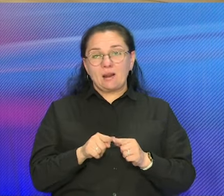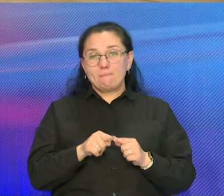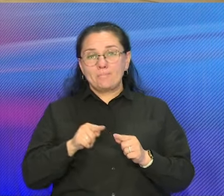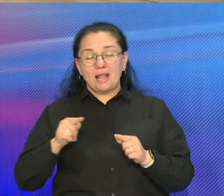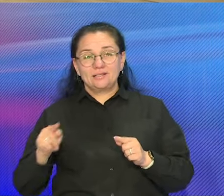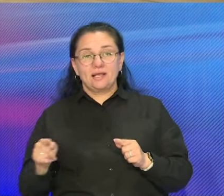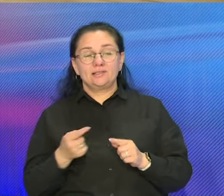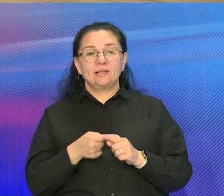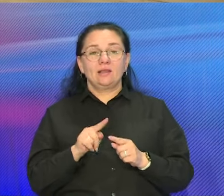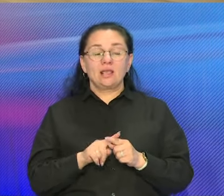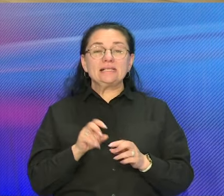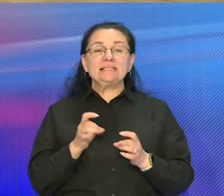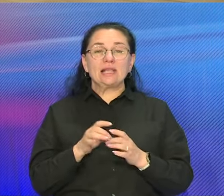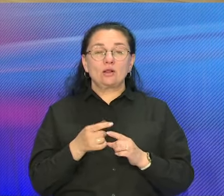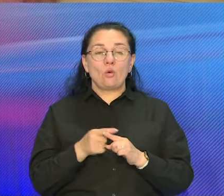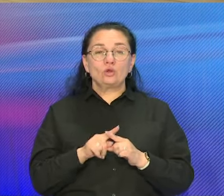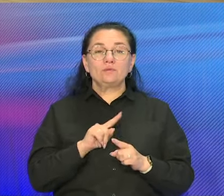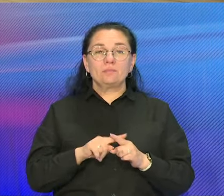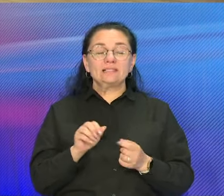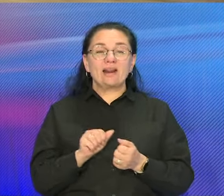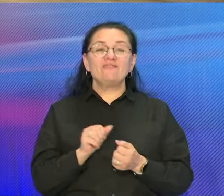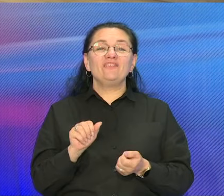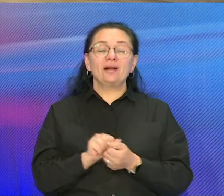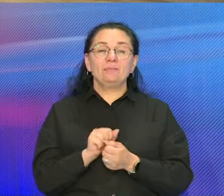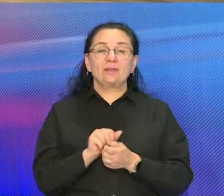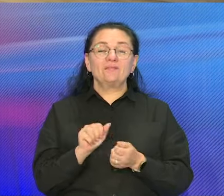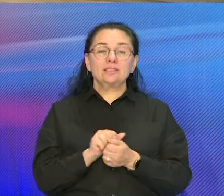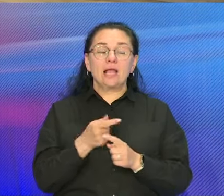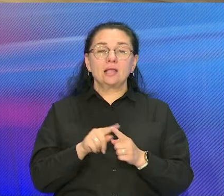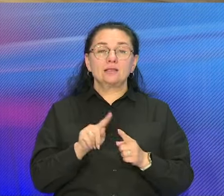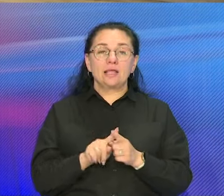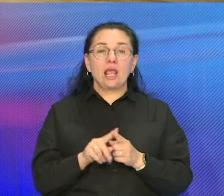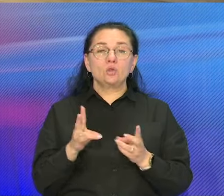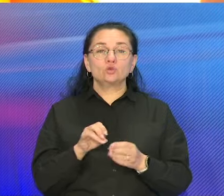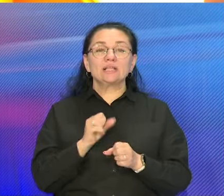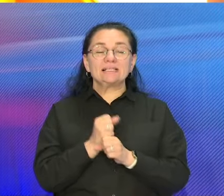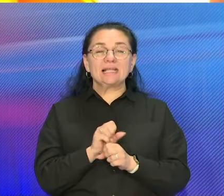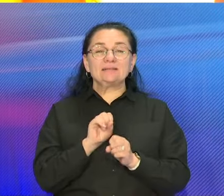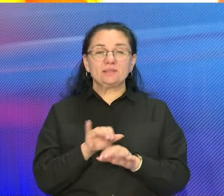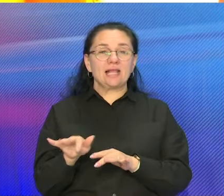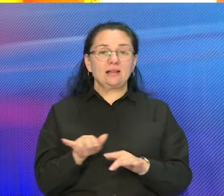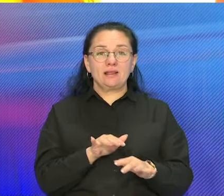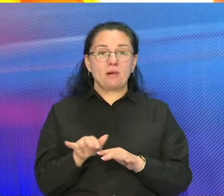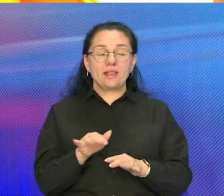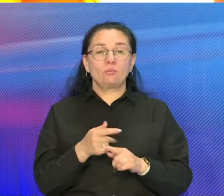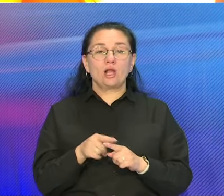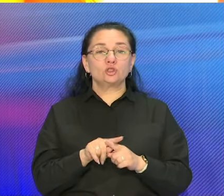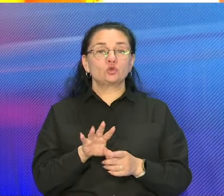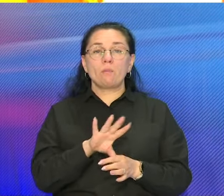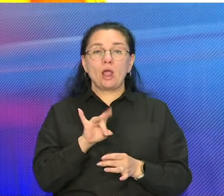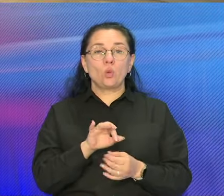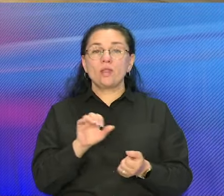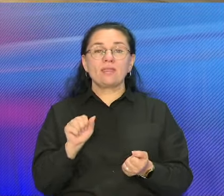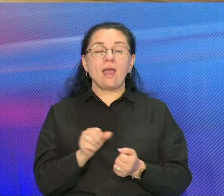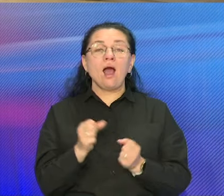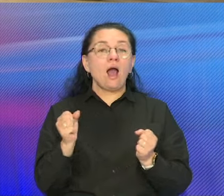стынет быстро, и ты должен успеть сделать определенные манипуляции, пока оно не остыло Делается недолго